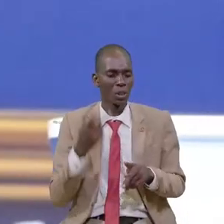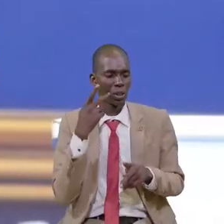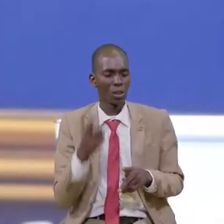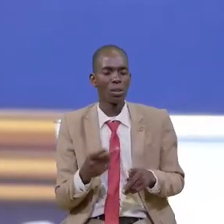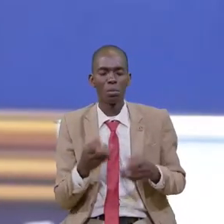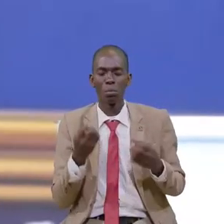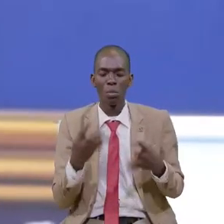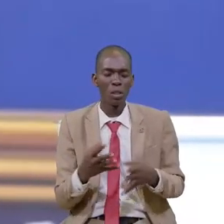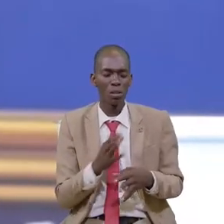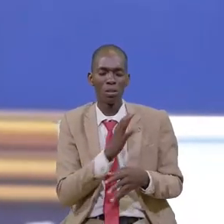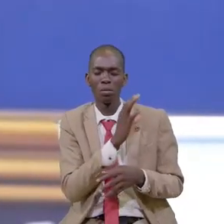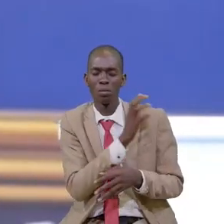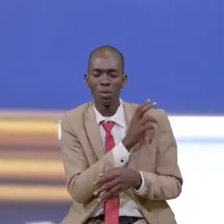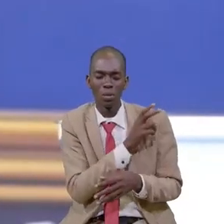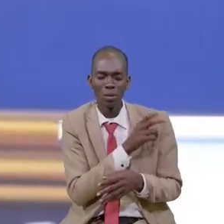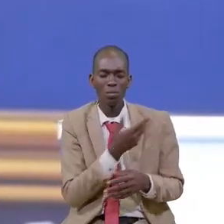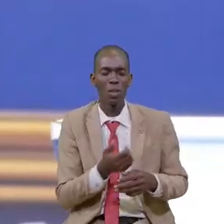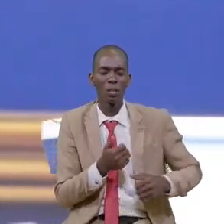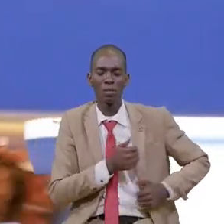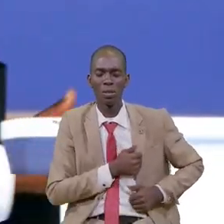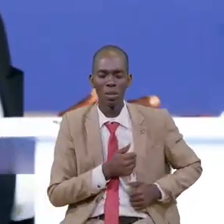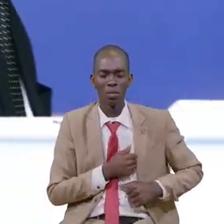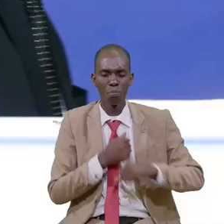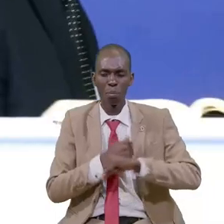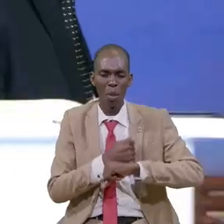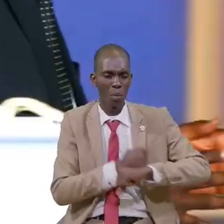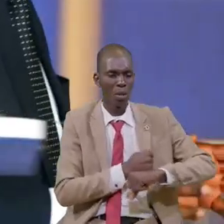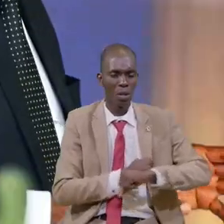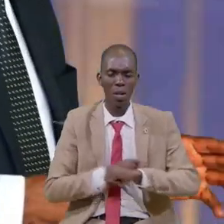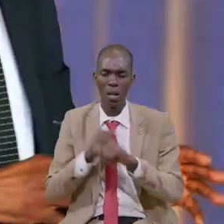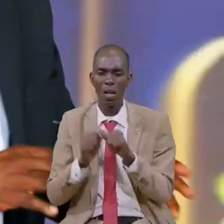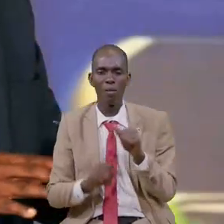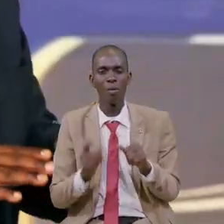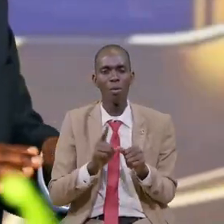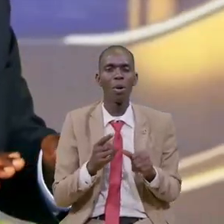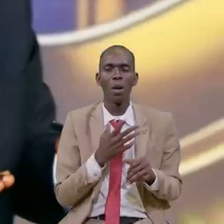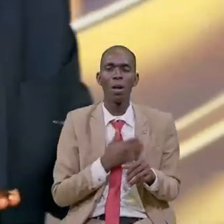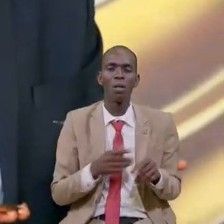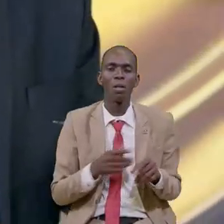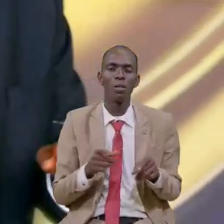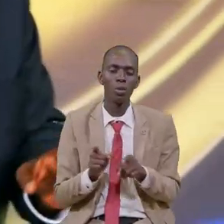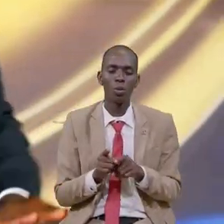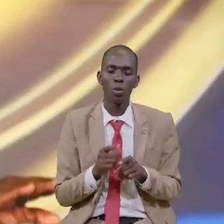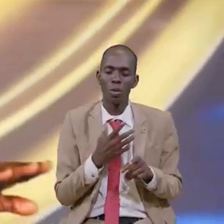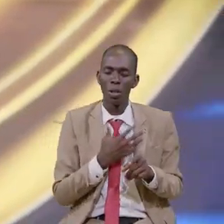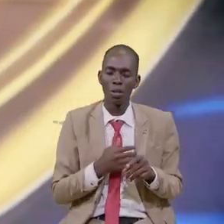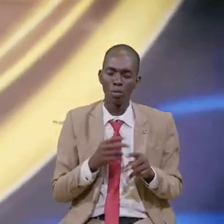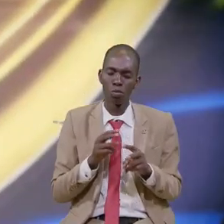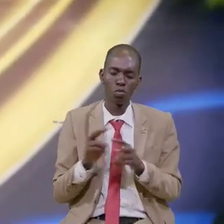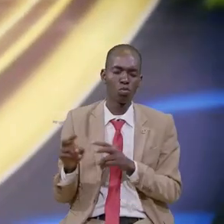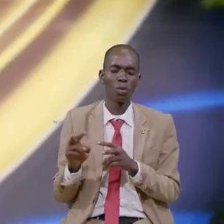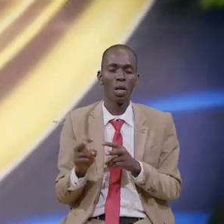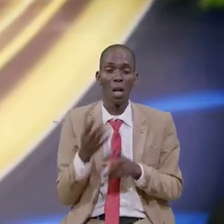des policiers partout, rassemblés partout. Et là, l'aigle regarde. Et s'il essaie